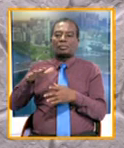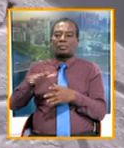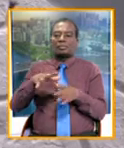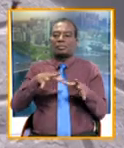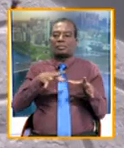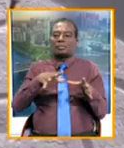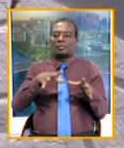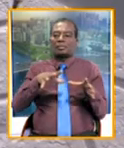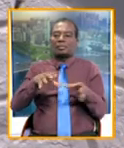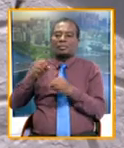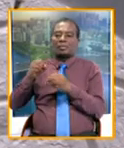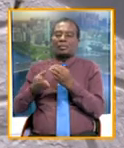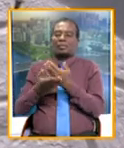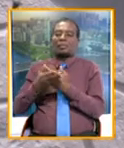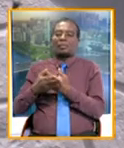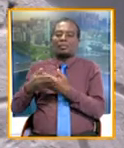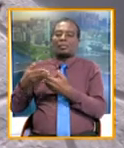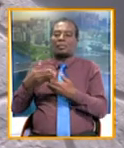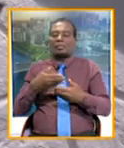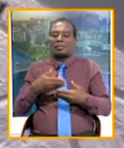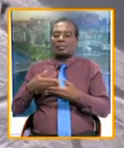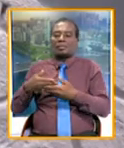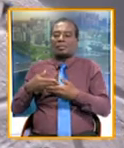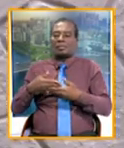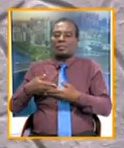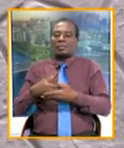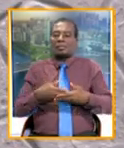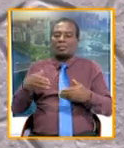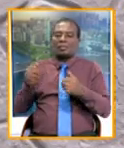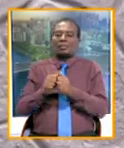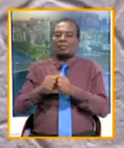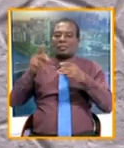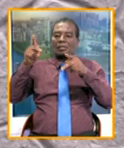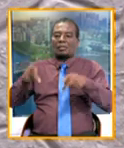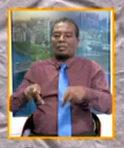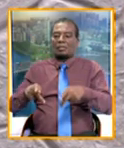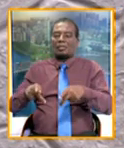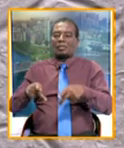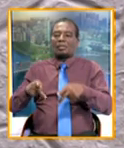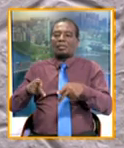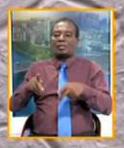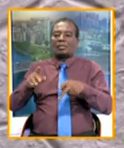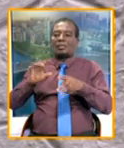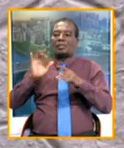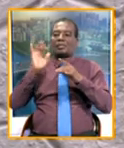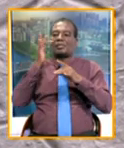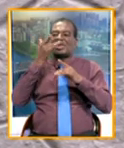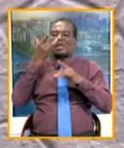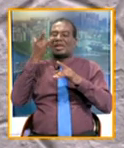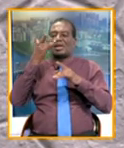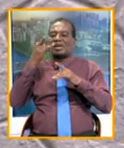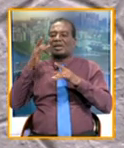enlevée avec le bébé par des inconnus circulant à bord d'un véhicule de couleur noire aux vitres teintées, qui les ont séquestrés dans une